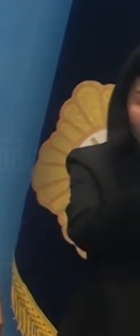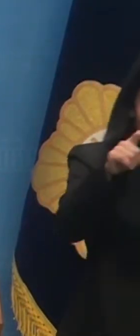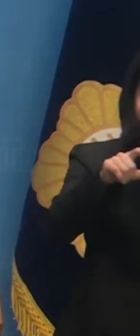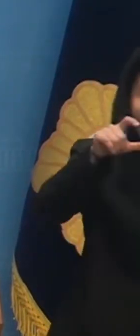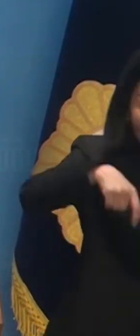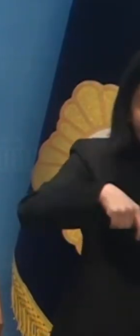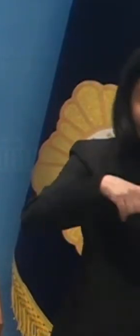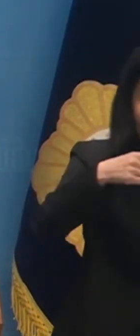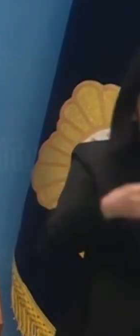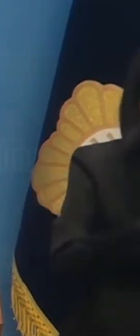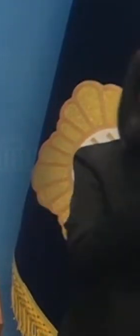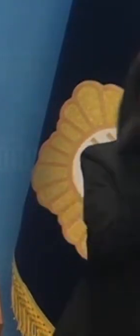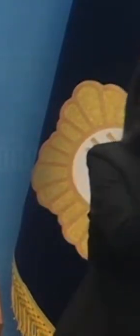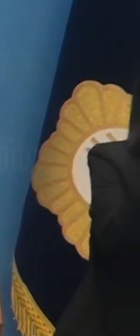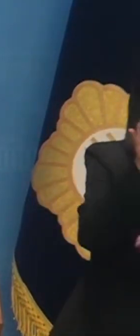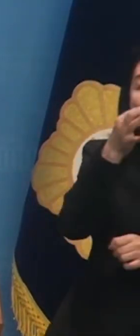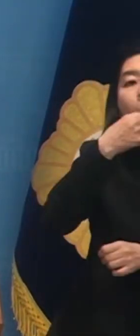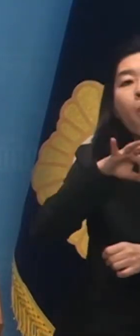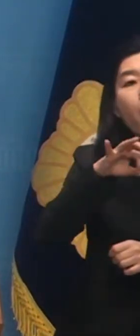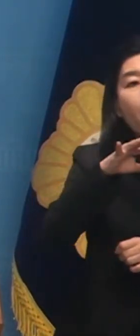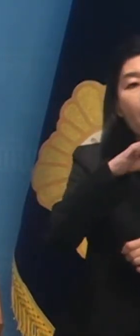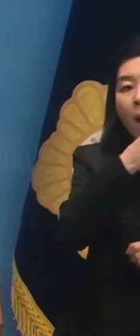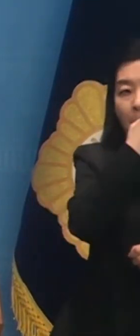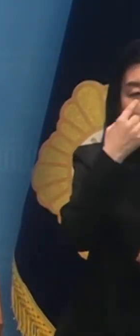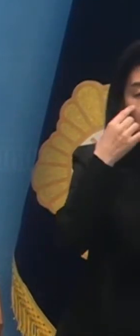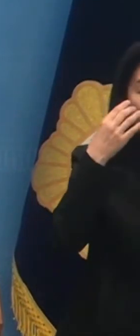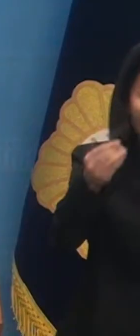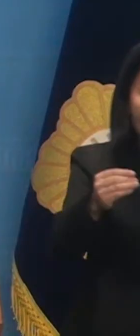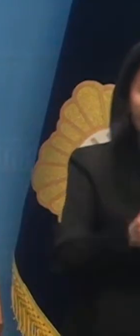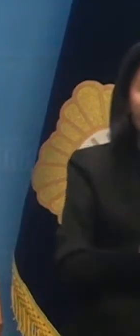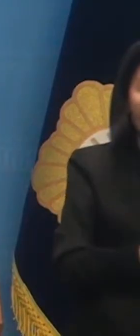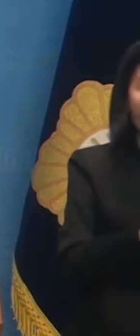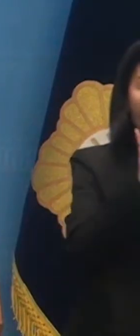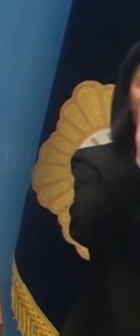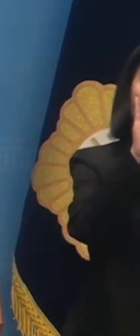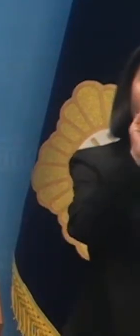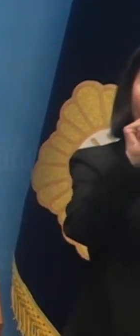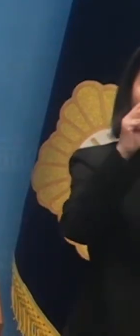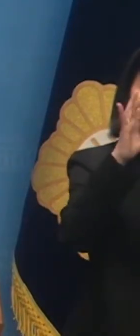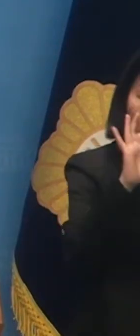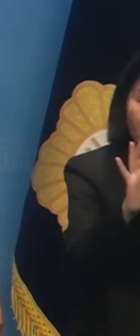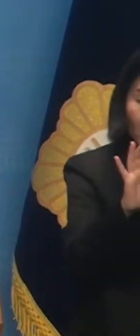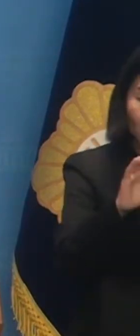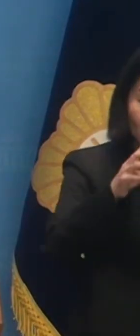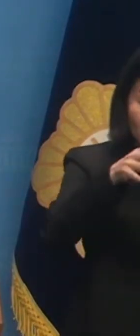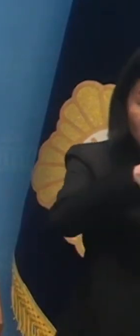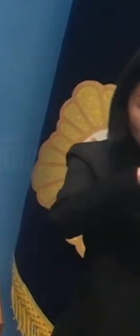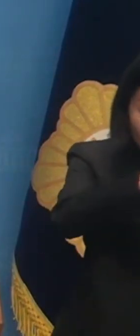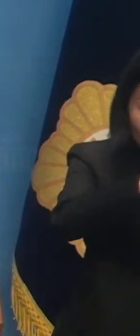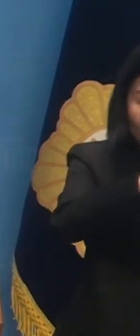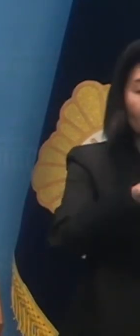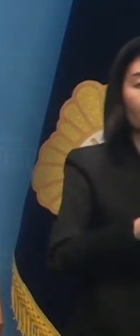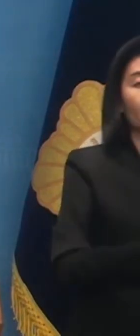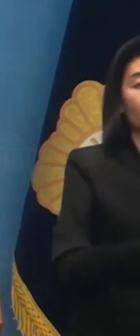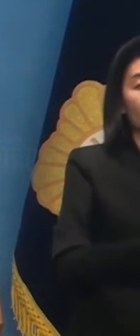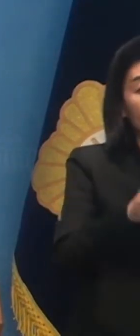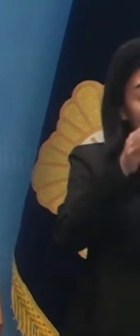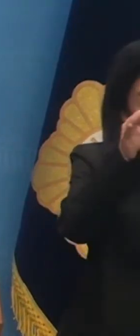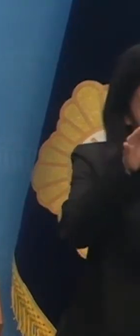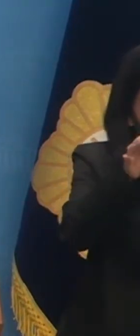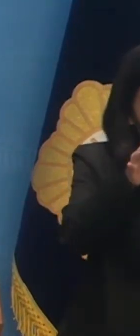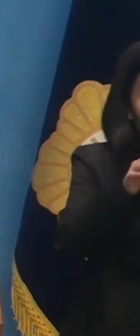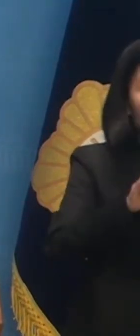입증됐습니다. IMF 등 국제기구의 여러 연구에 따르면 재정 승수는 평균적으로 1에